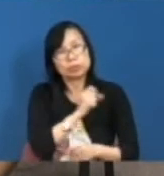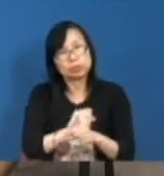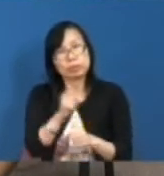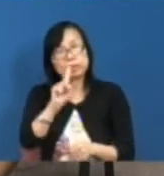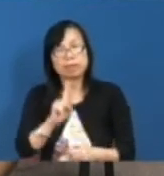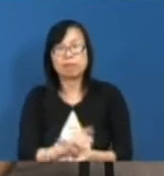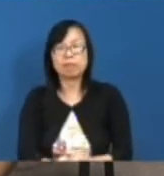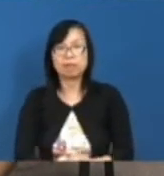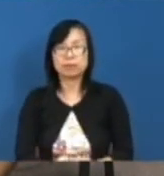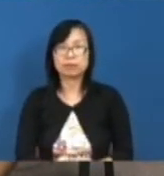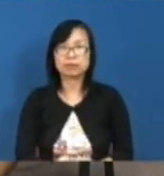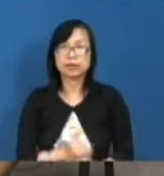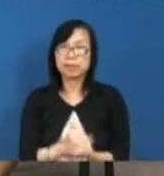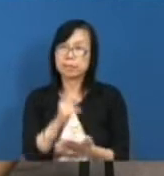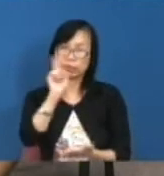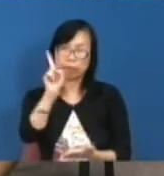邊度咧？嗰陣時？